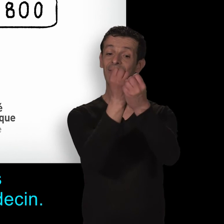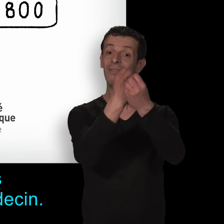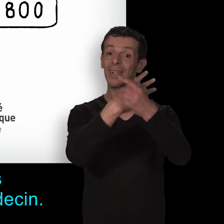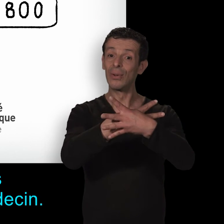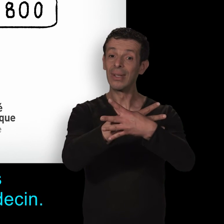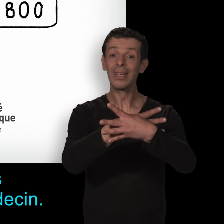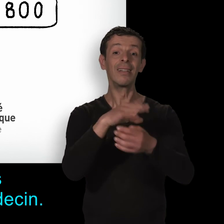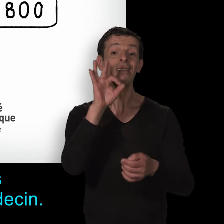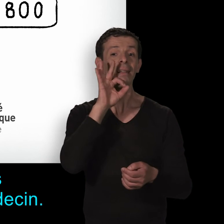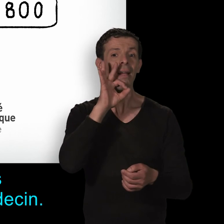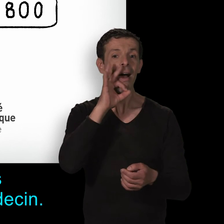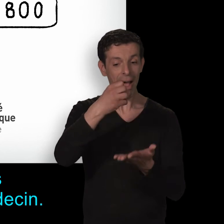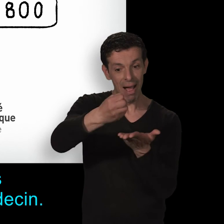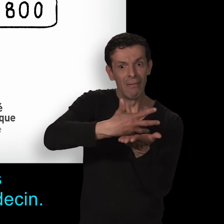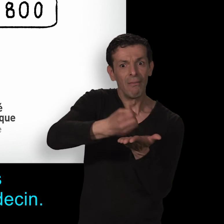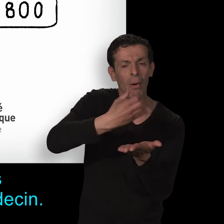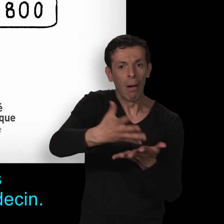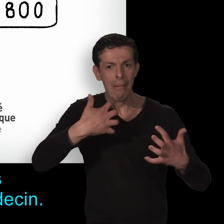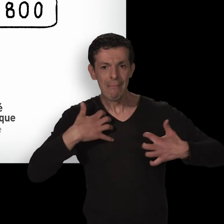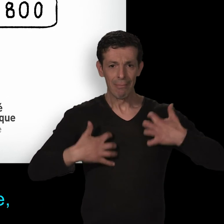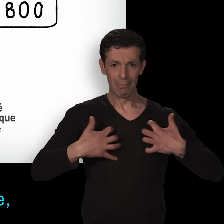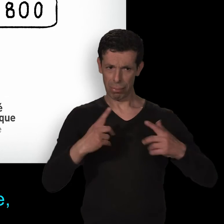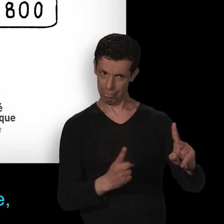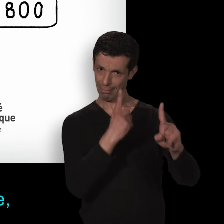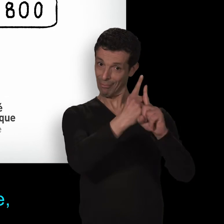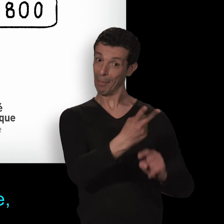Pour avoir des réponses sur le virus du sida, parlez-en à un médecin.